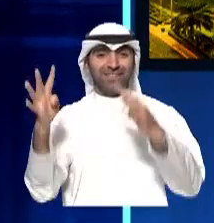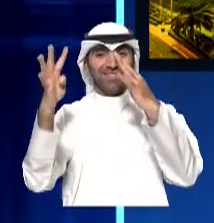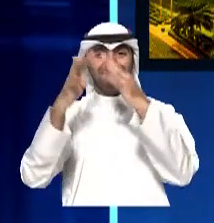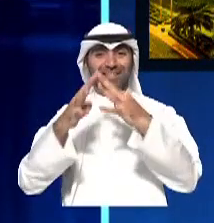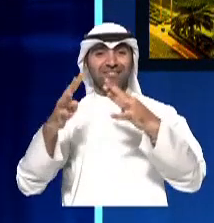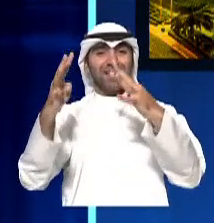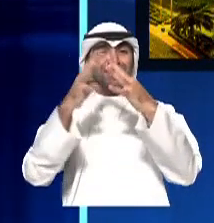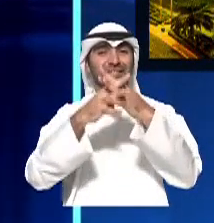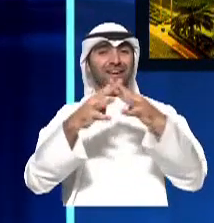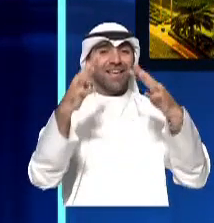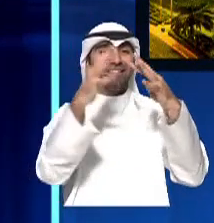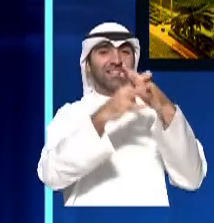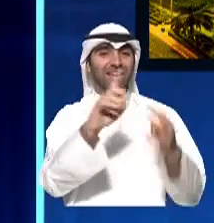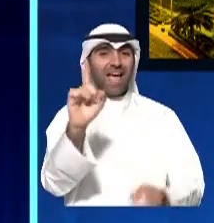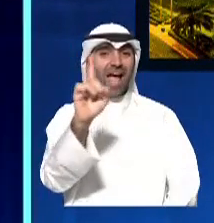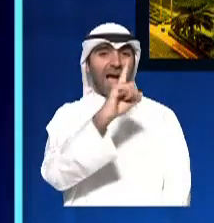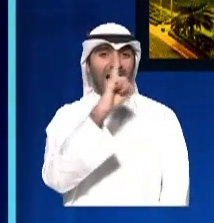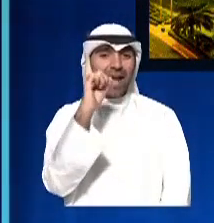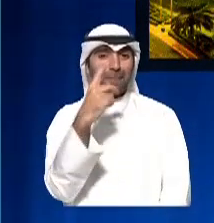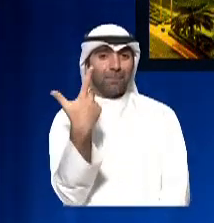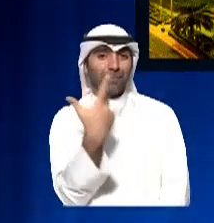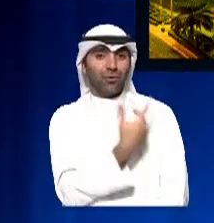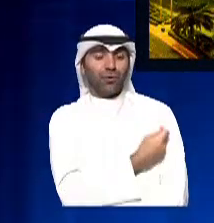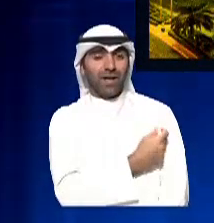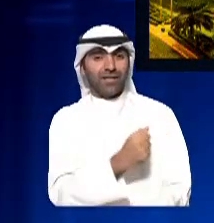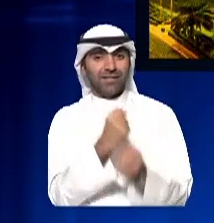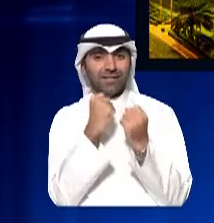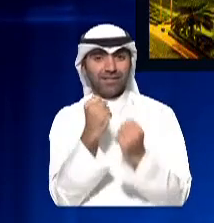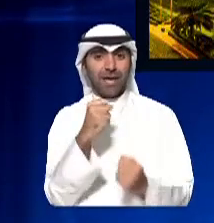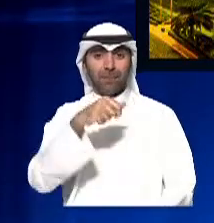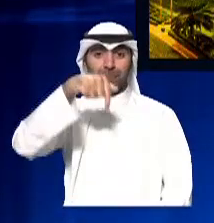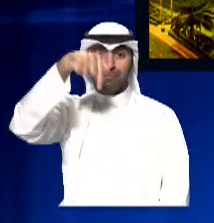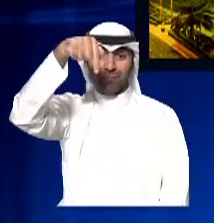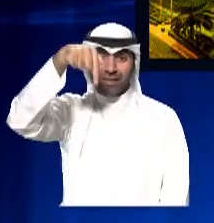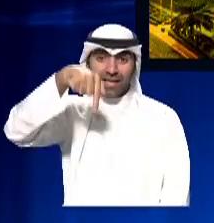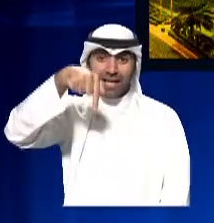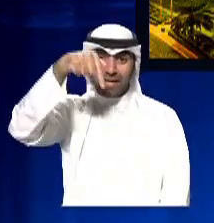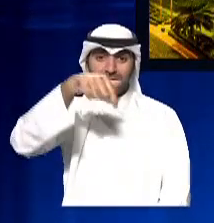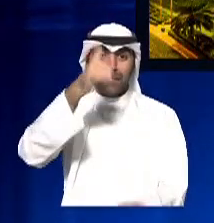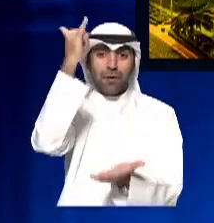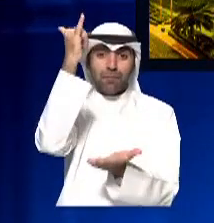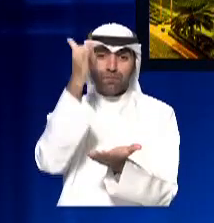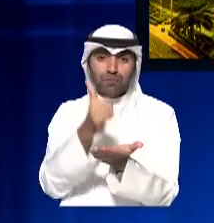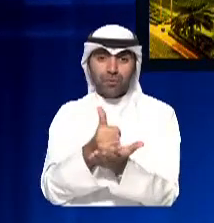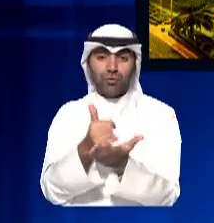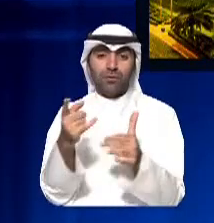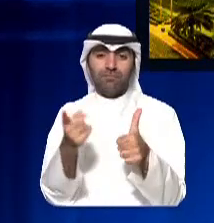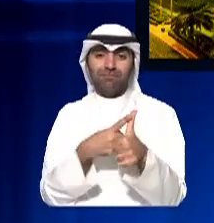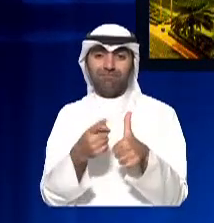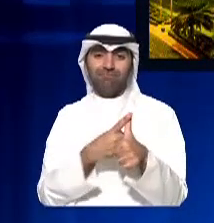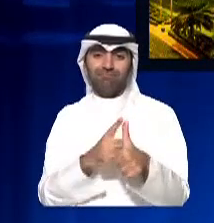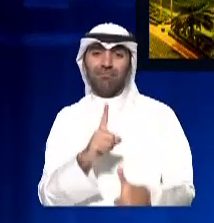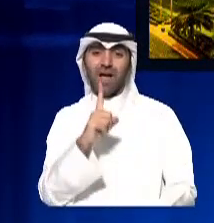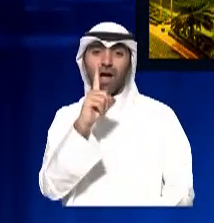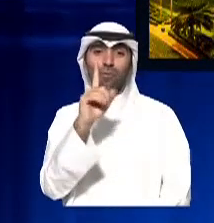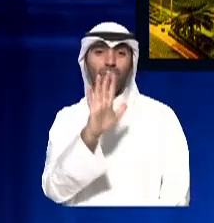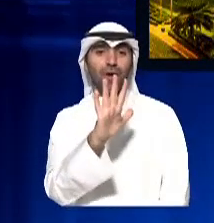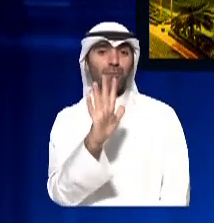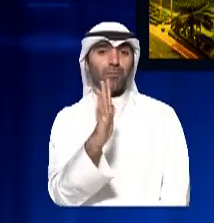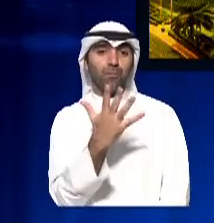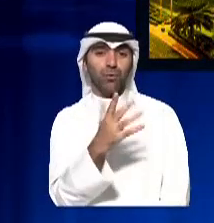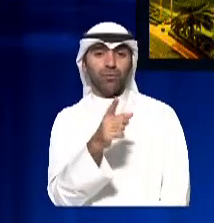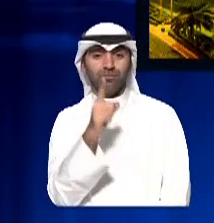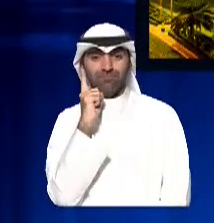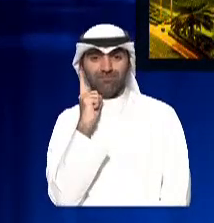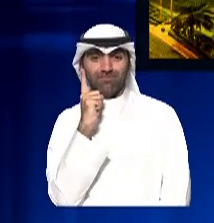ذكرت. المسؤولية الحين تقع على كل شخص على هذه الأرض، نبي نكمل الحلقة الكاملة من مناعة